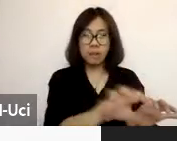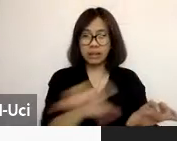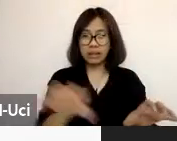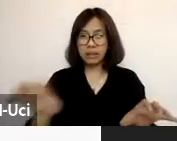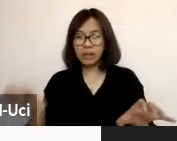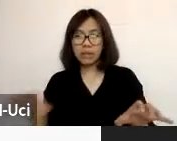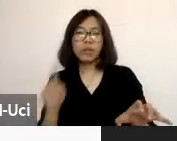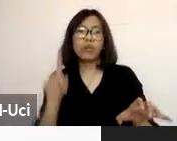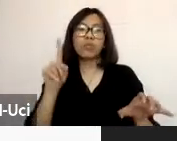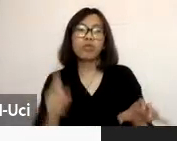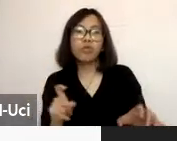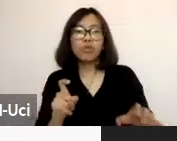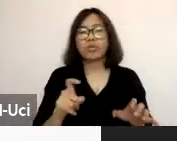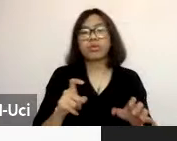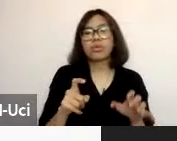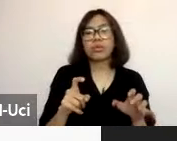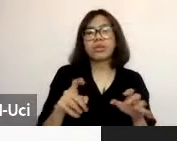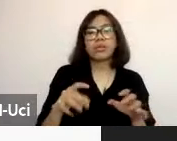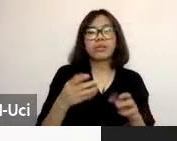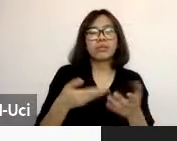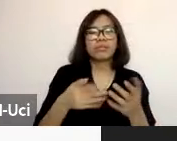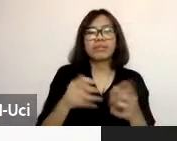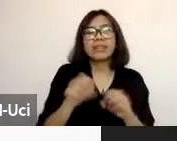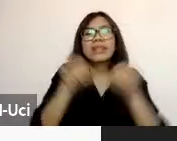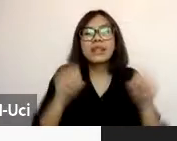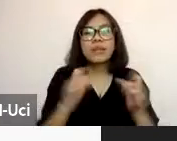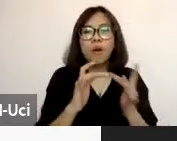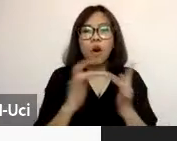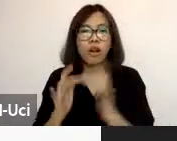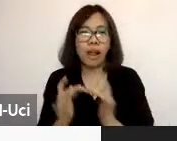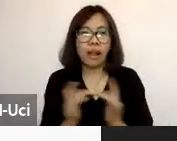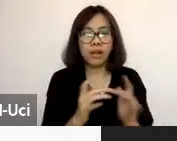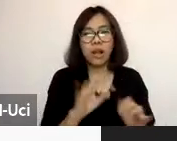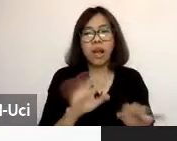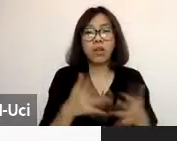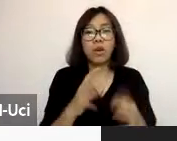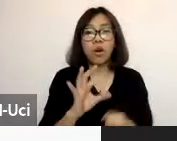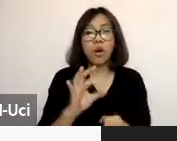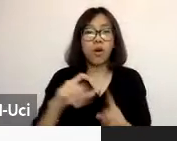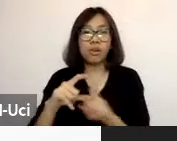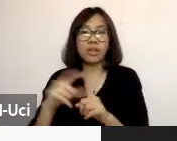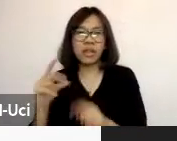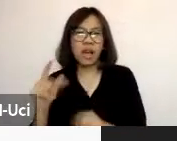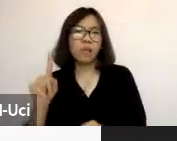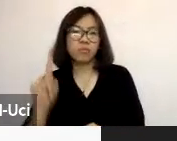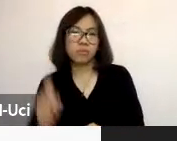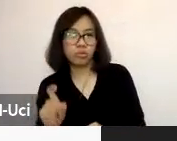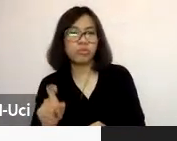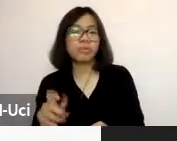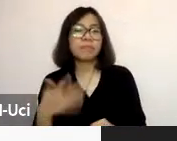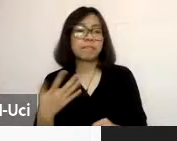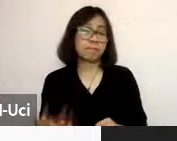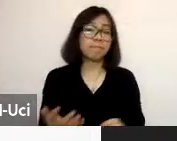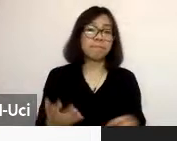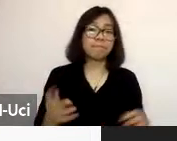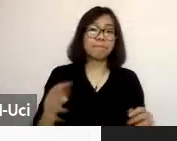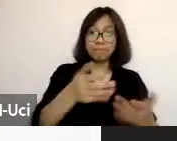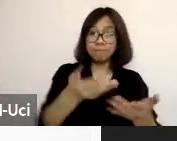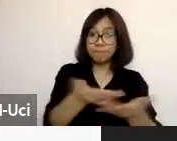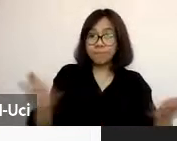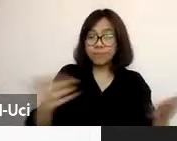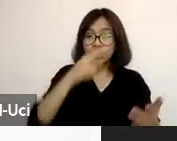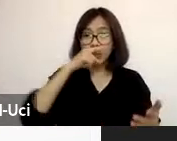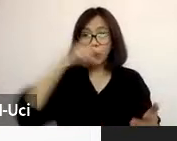Audi r10 masing-masing Nah jadi kalau di sini hujan bapak untuk